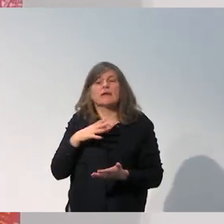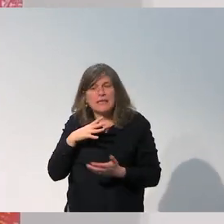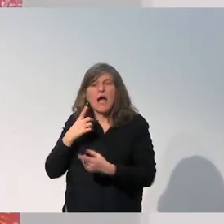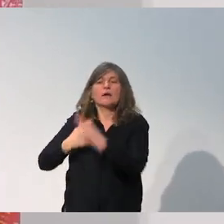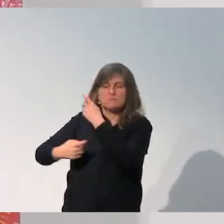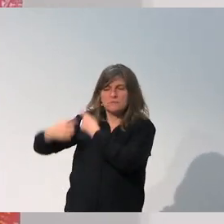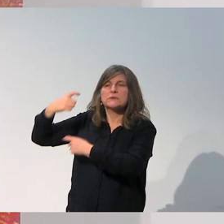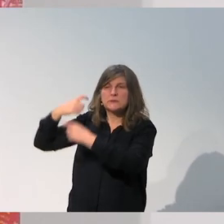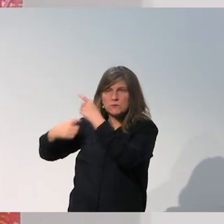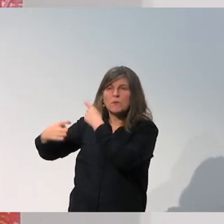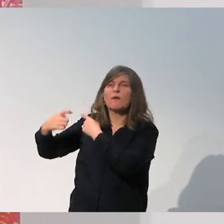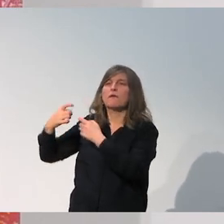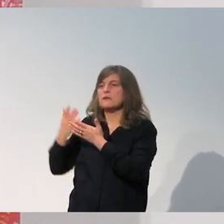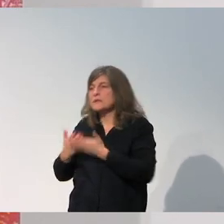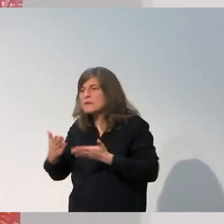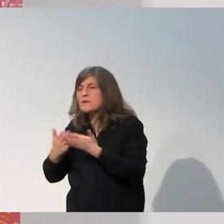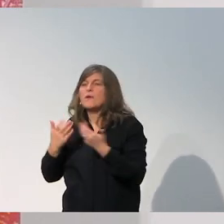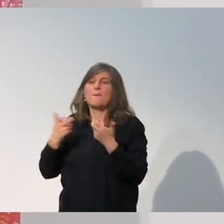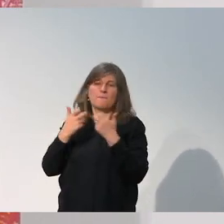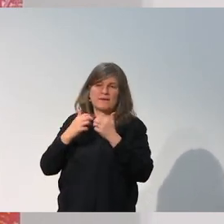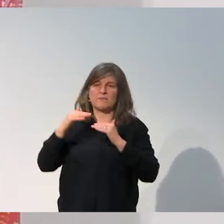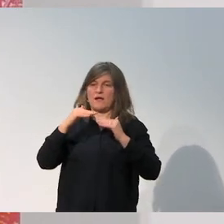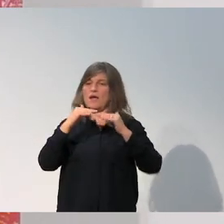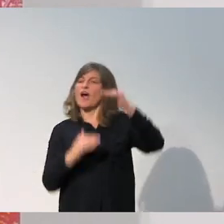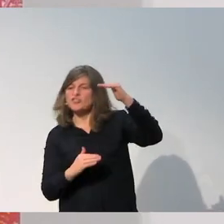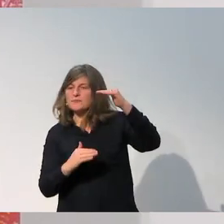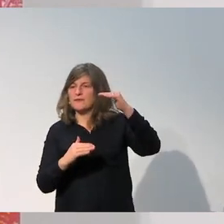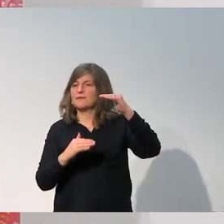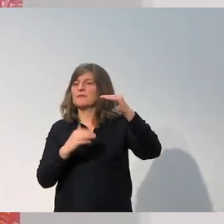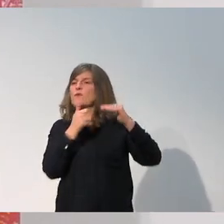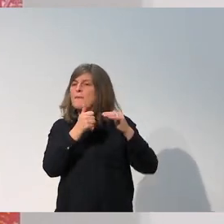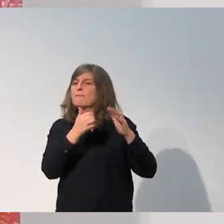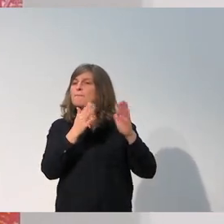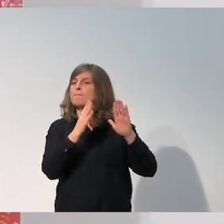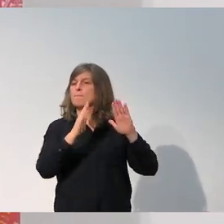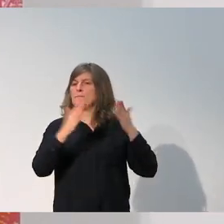l'histoire, on a parlé de Archimède avec ses miroirs paraboliques